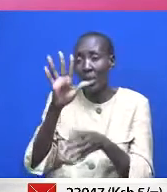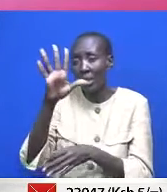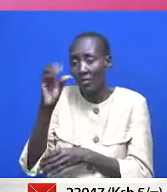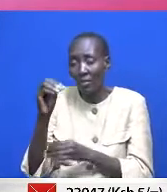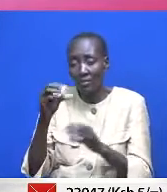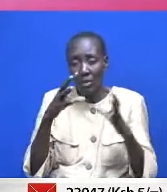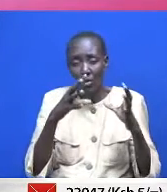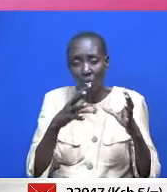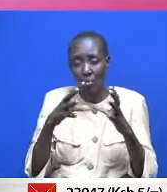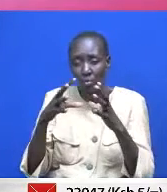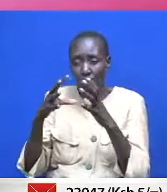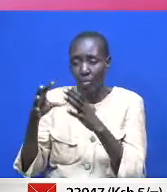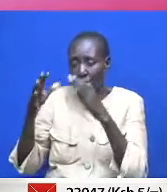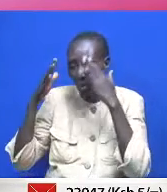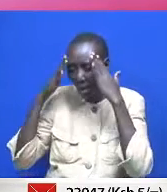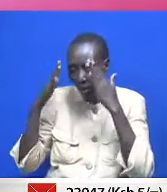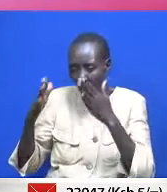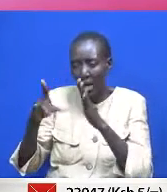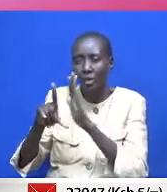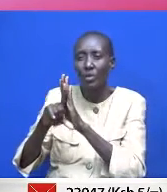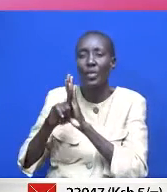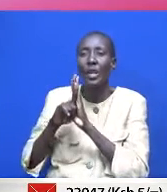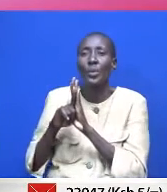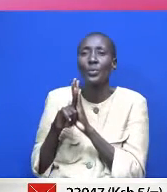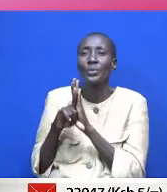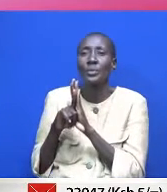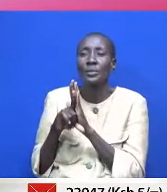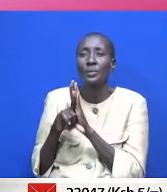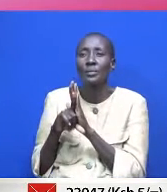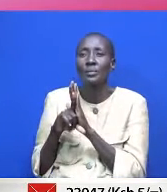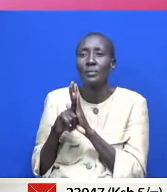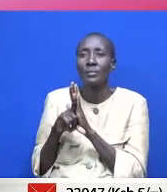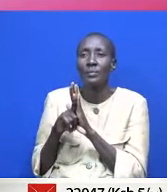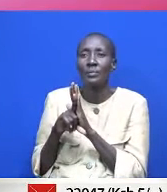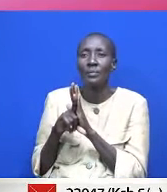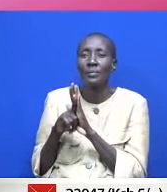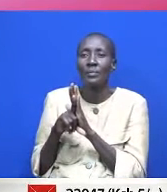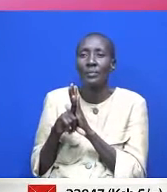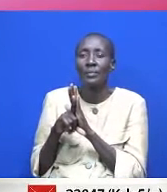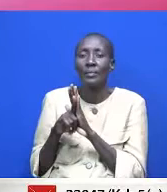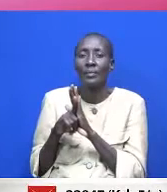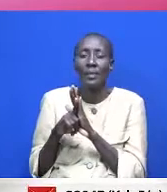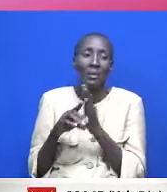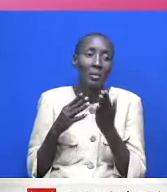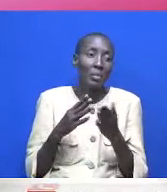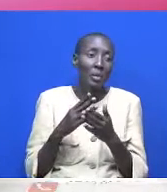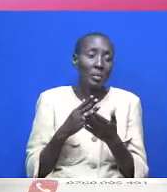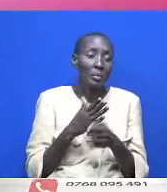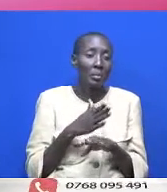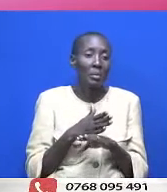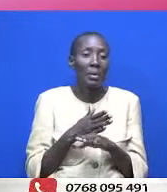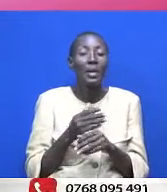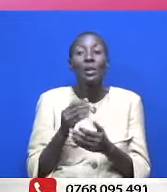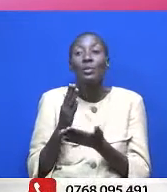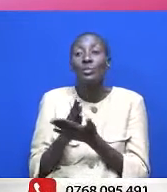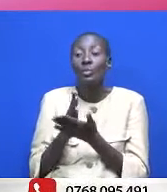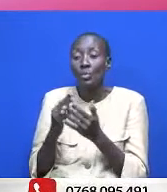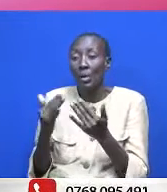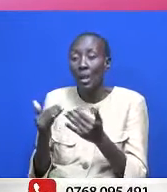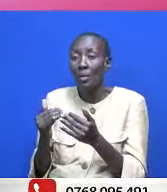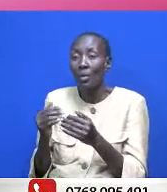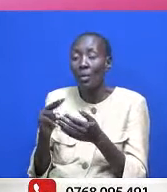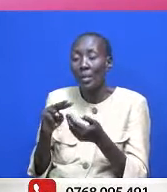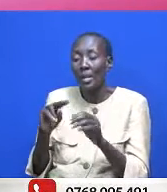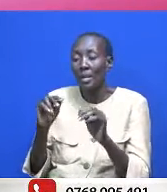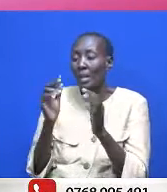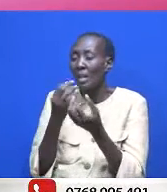nini? Wanaangalia mambo ya kisheria za vile mambo yafanyika. Wamezembea na wamesaidia Mkenya. Sasa hizi imekuwa karibu kila mtu hana huru ya